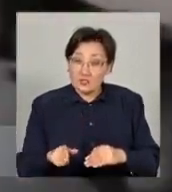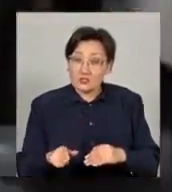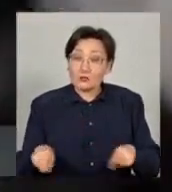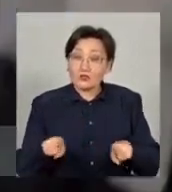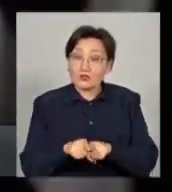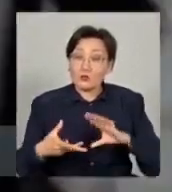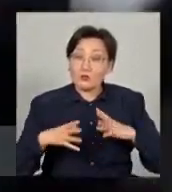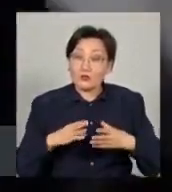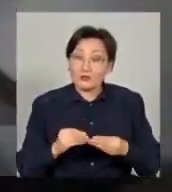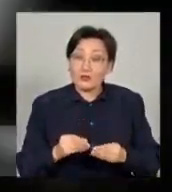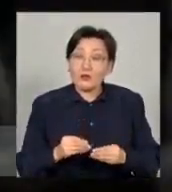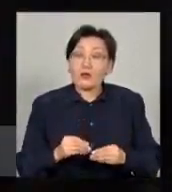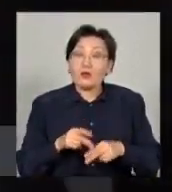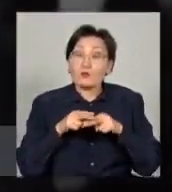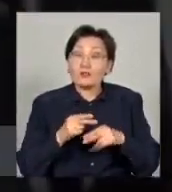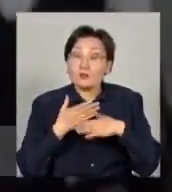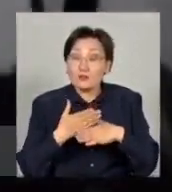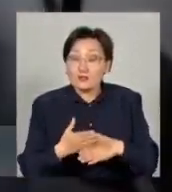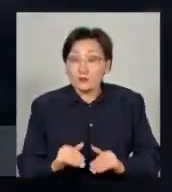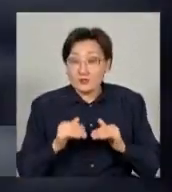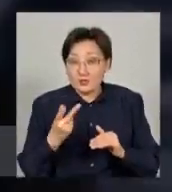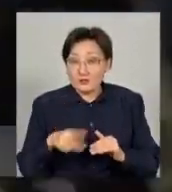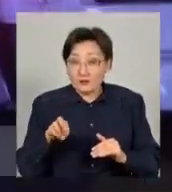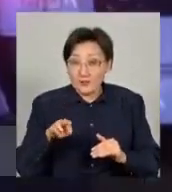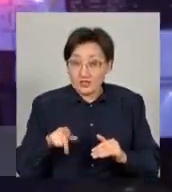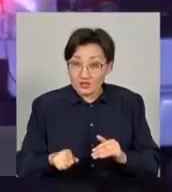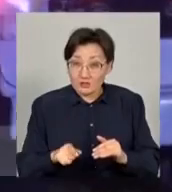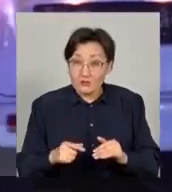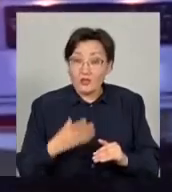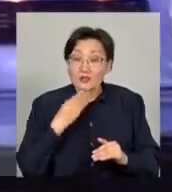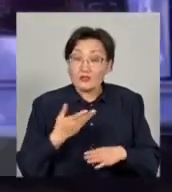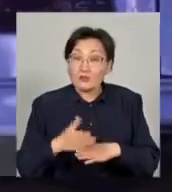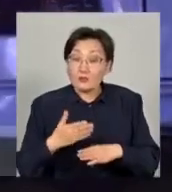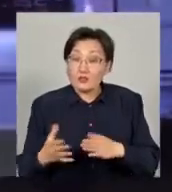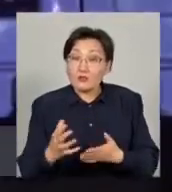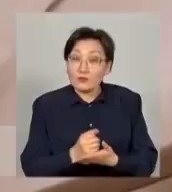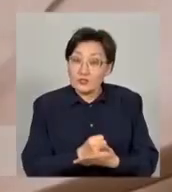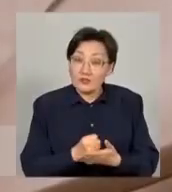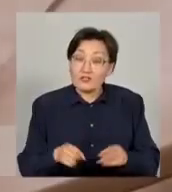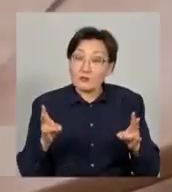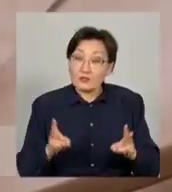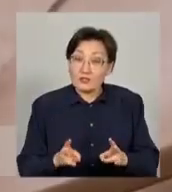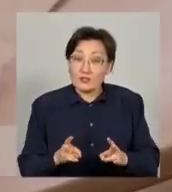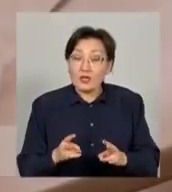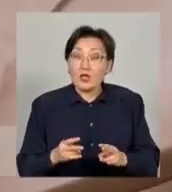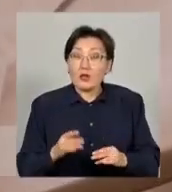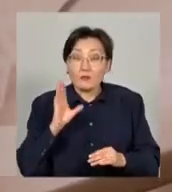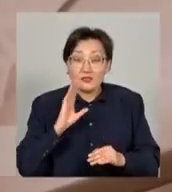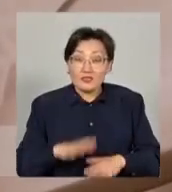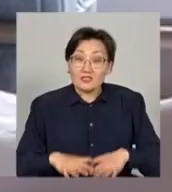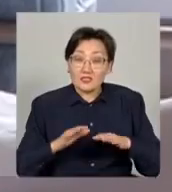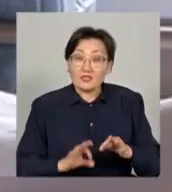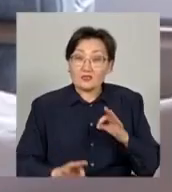Так, общая сумма пожертвований за прошлый год превысила 2 миллиарда тенге. Свою долю компенсации получили и пострадавшие при наводнении в